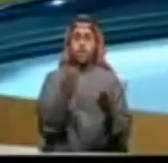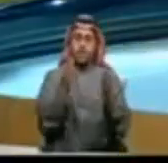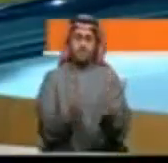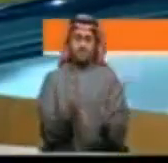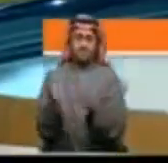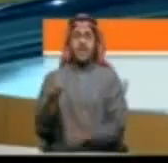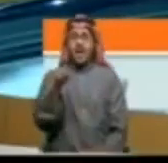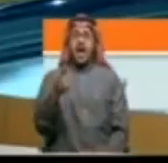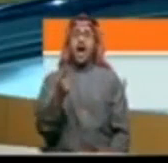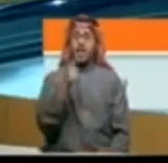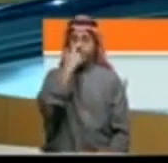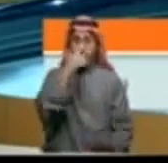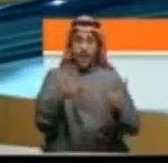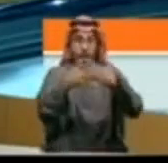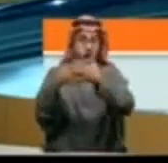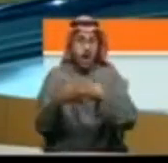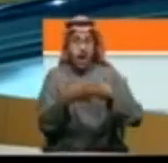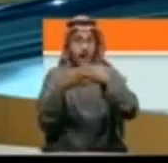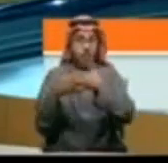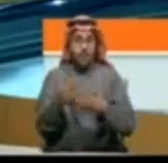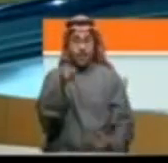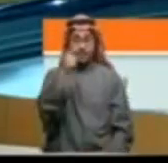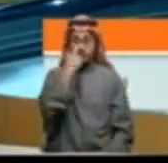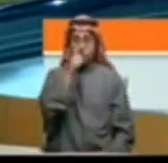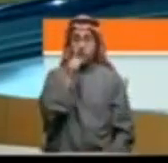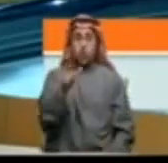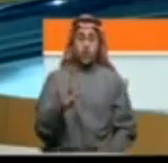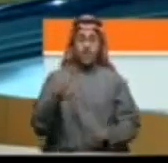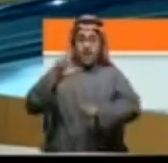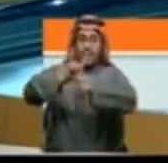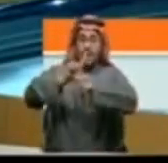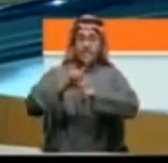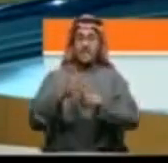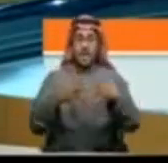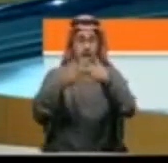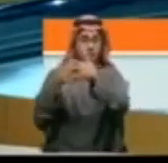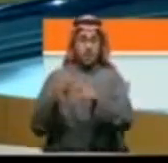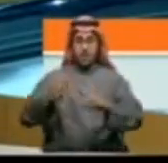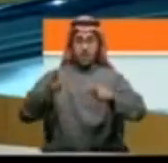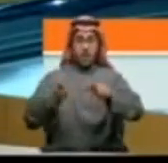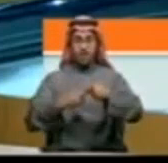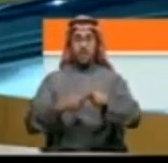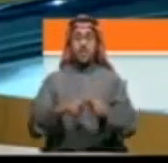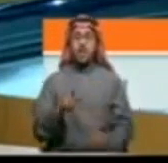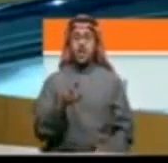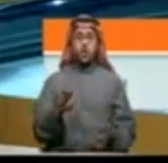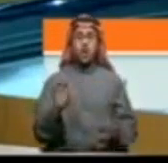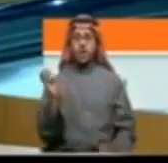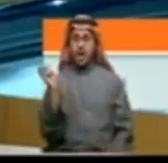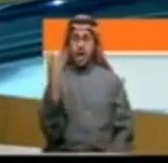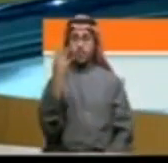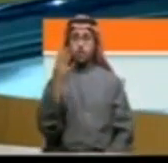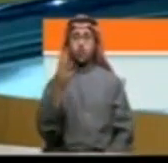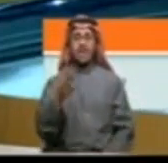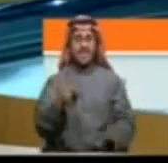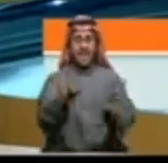وفي واشنطن، نفى الرئيس الأمريكي دونالد ترامب الأنباء والتقارير الصحفية التي زعمت تحديده مهلة 4 أشهر